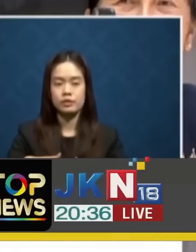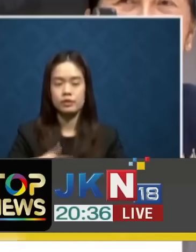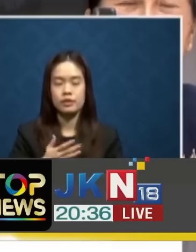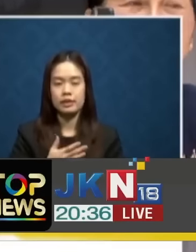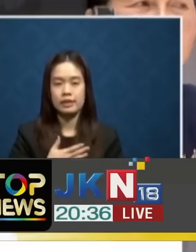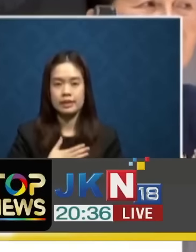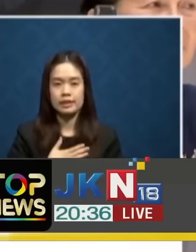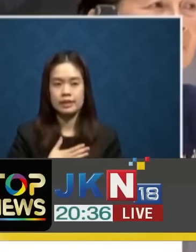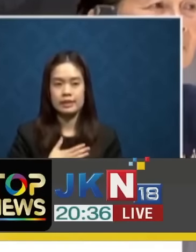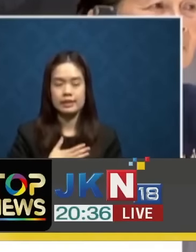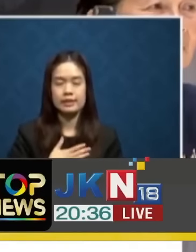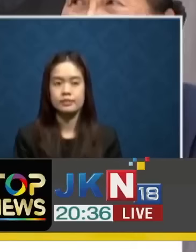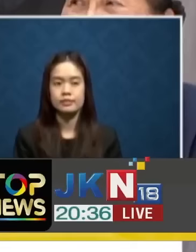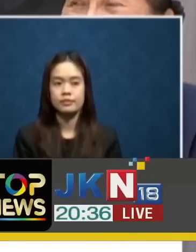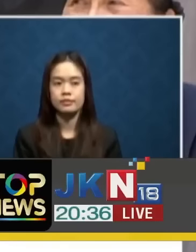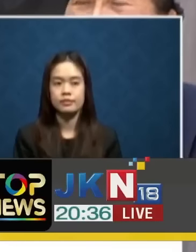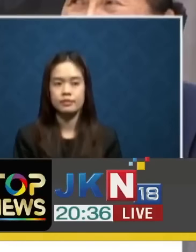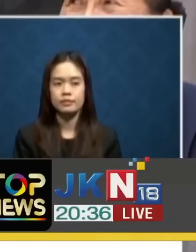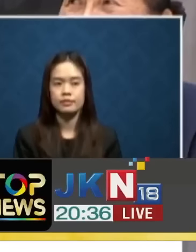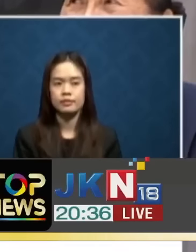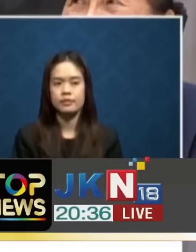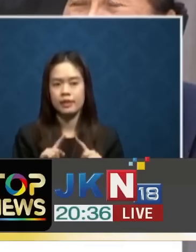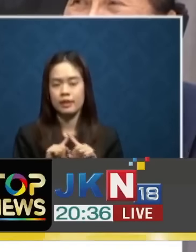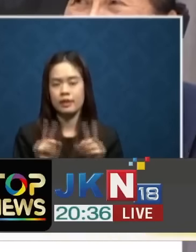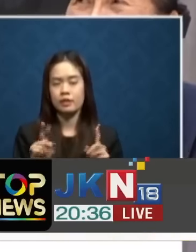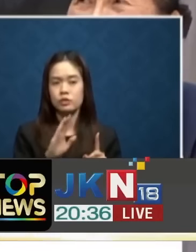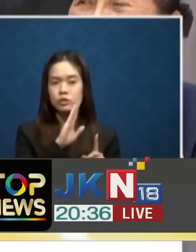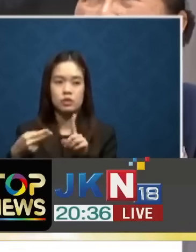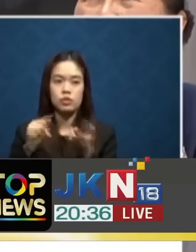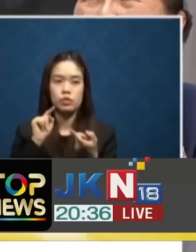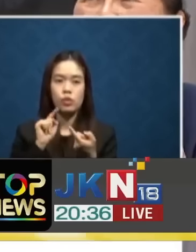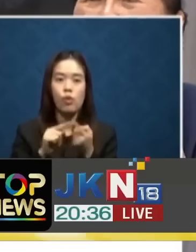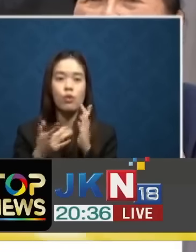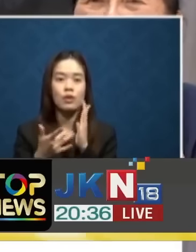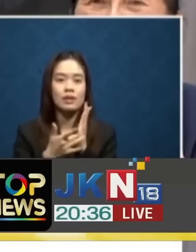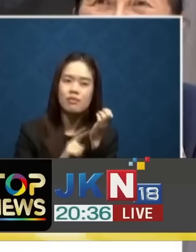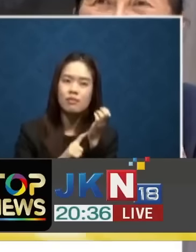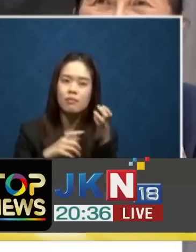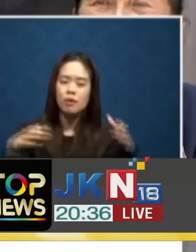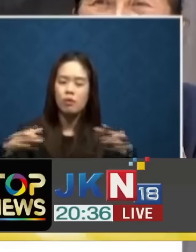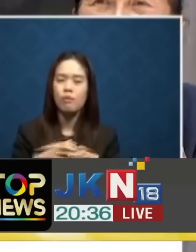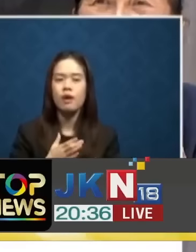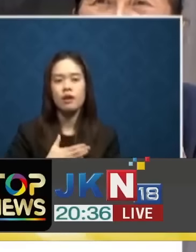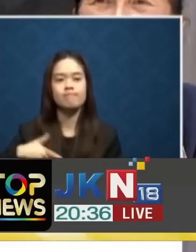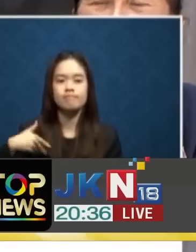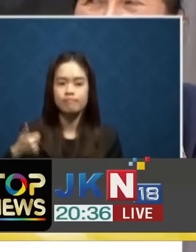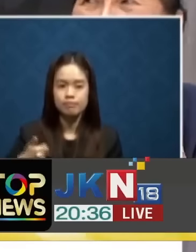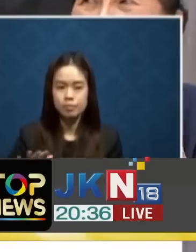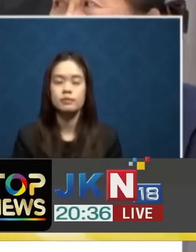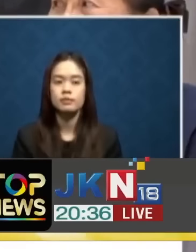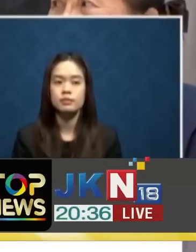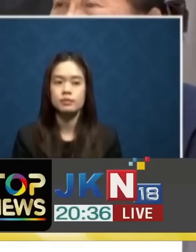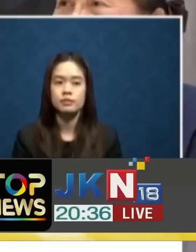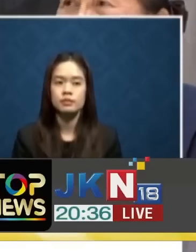ดิฉันมีความยินดีแต่พอมาเป็นเงินดิจิตอลกลุ่มของดิฉันนี่ค่ะมีความกังวลว่